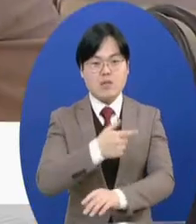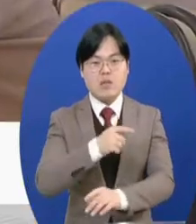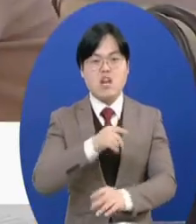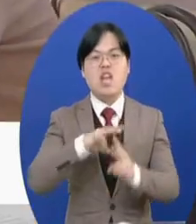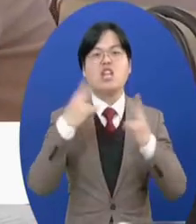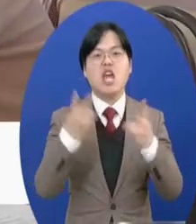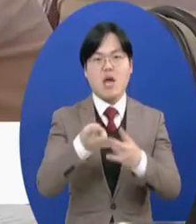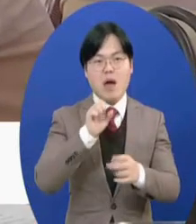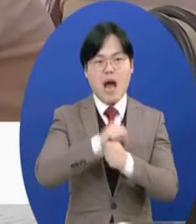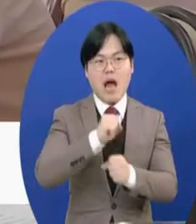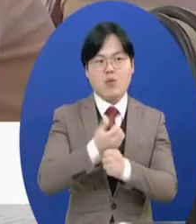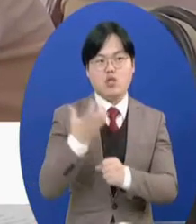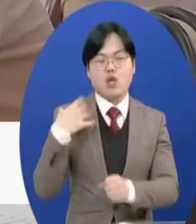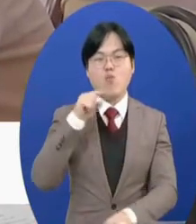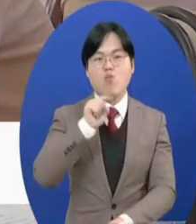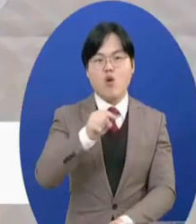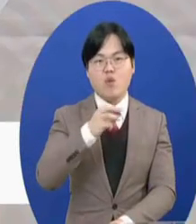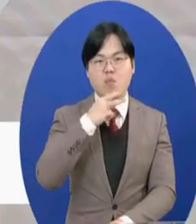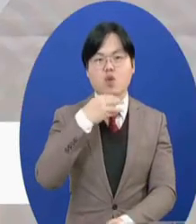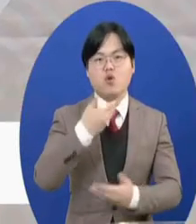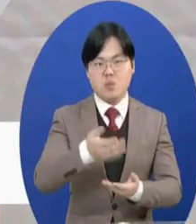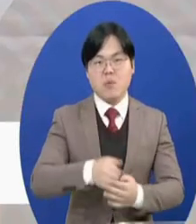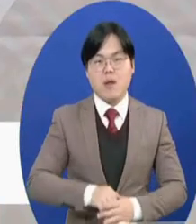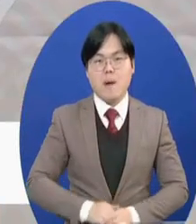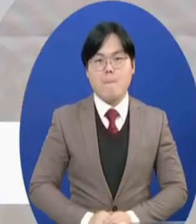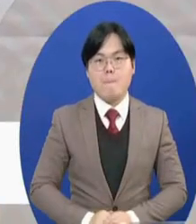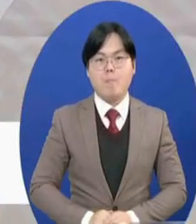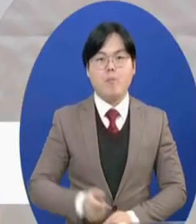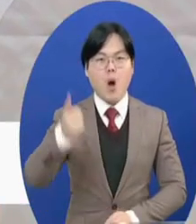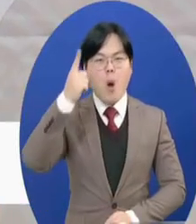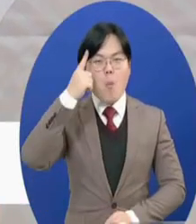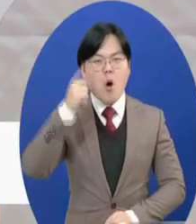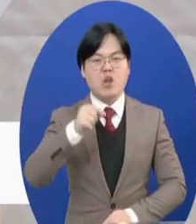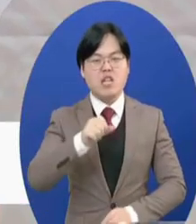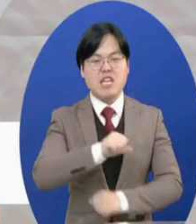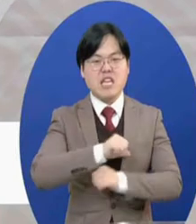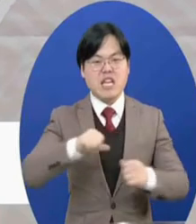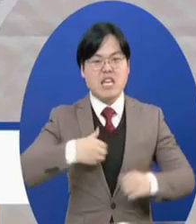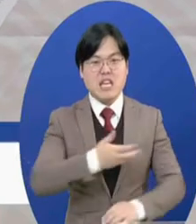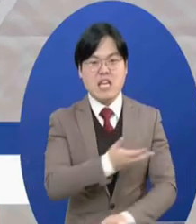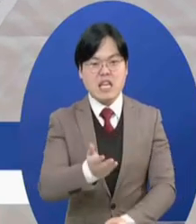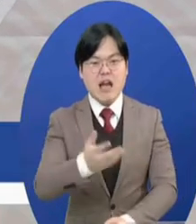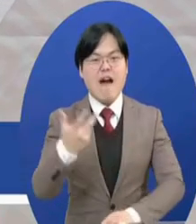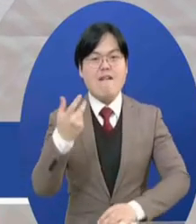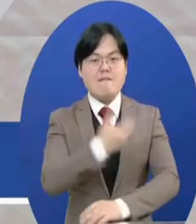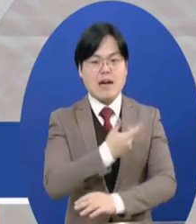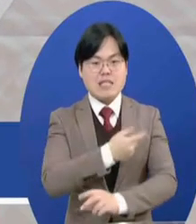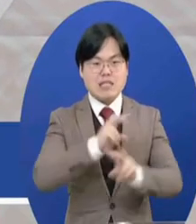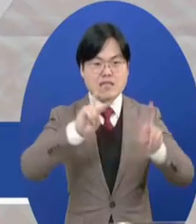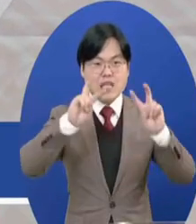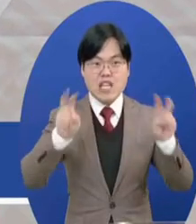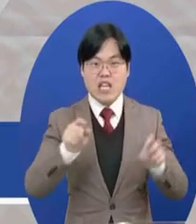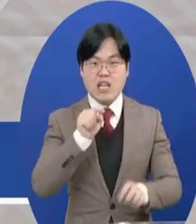байна. Үүрч энэ Монголын нийт ард иргэдийг вакцинжуулах энэ аянд